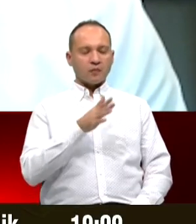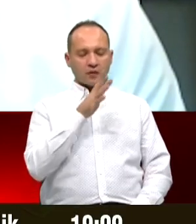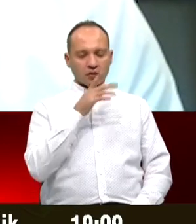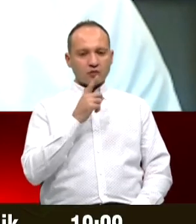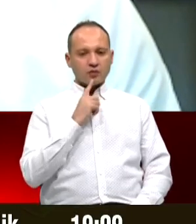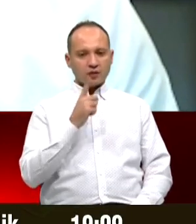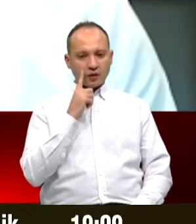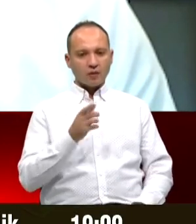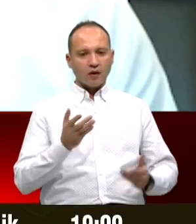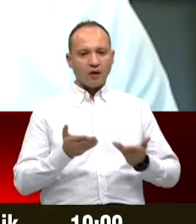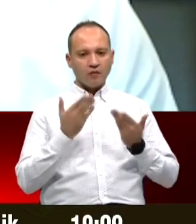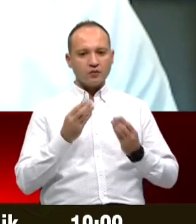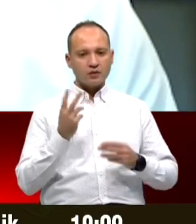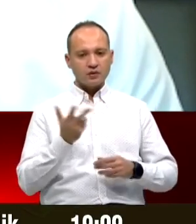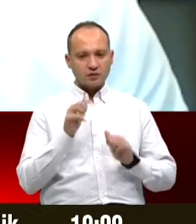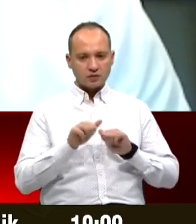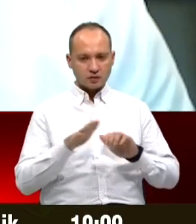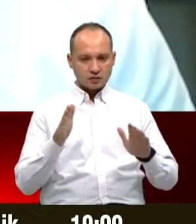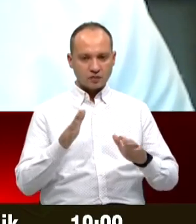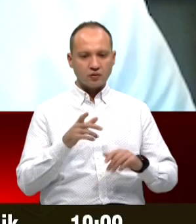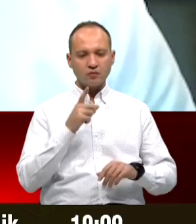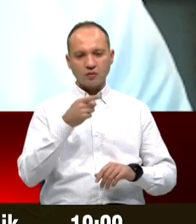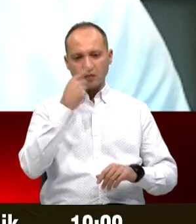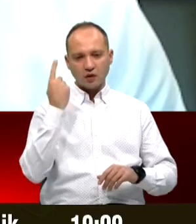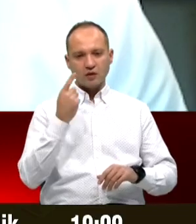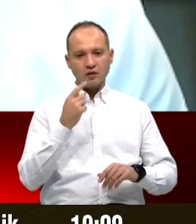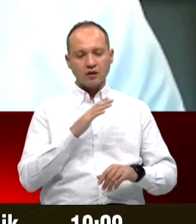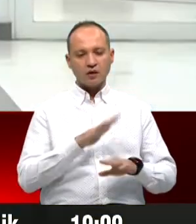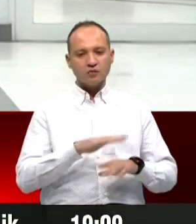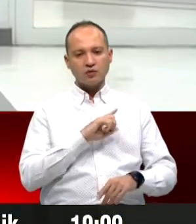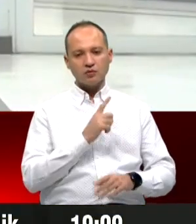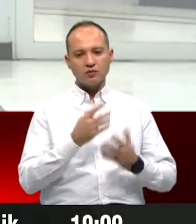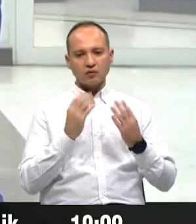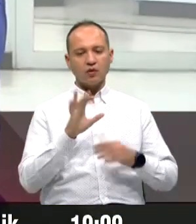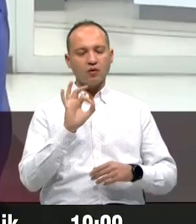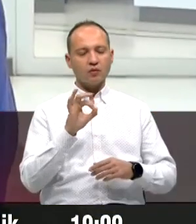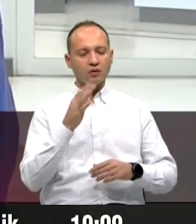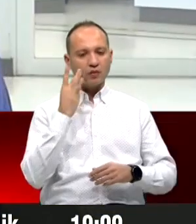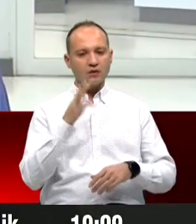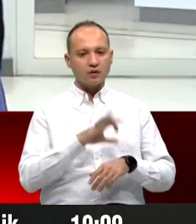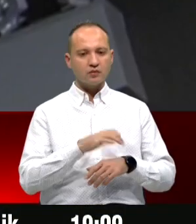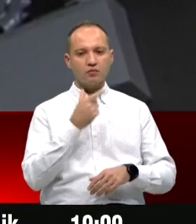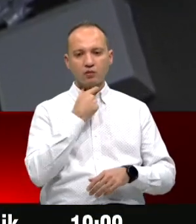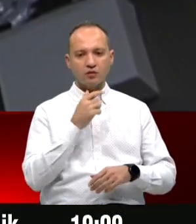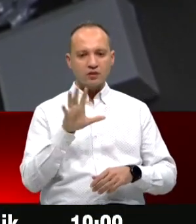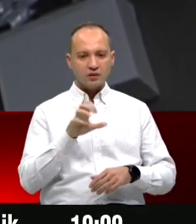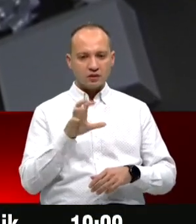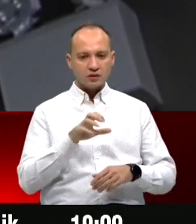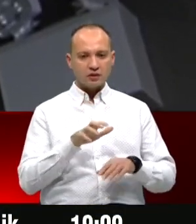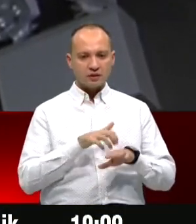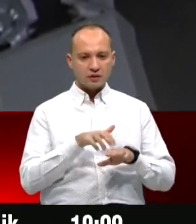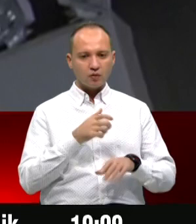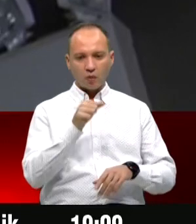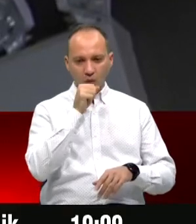ettiği gibi hafif seyredecek ve çok hızlı yayılacaksa bu belki elimizi güçlendirebilir. Omikron'un belirtileri de boğazda kaşıntı hissi,